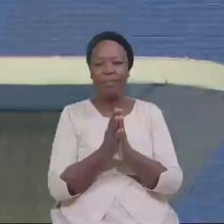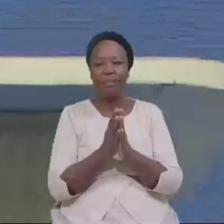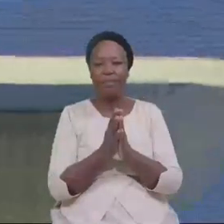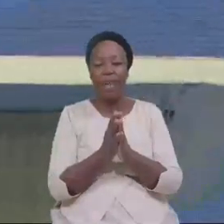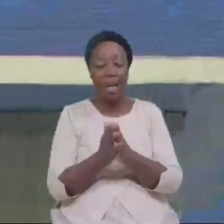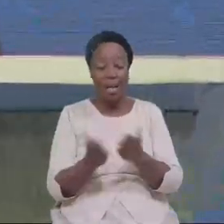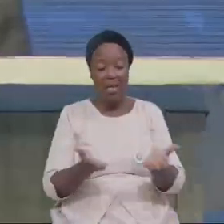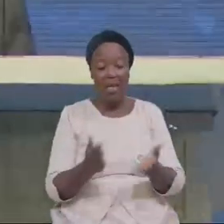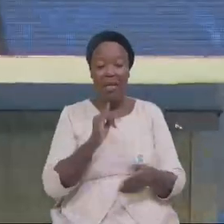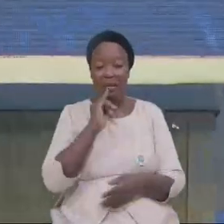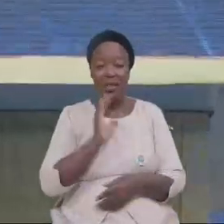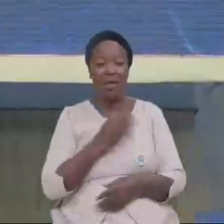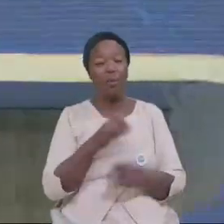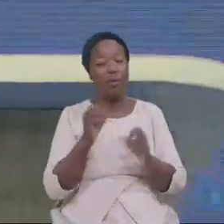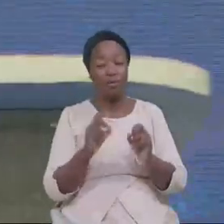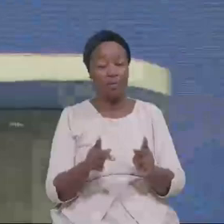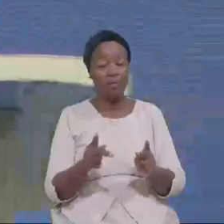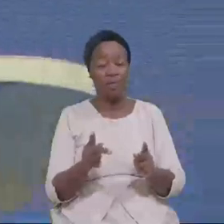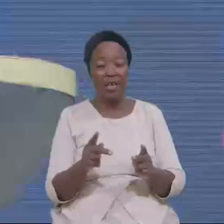Voici notre chance.